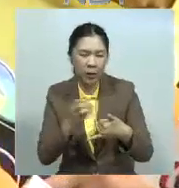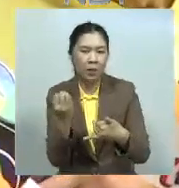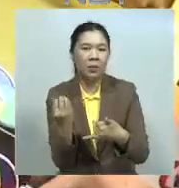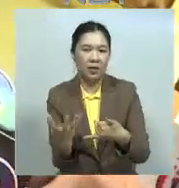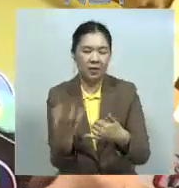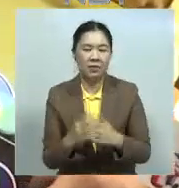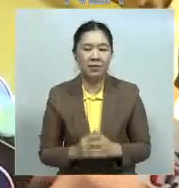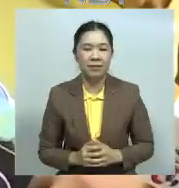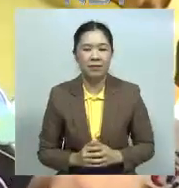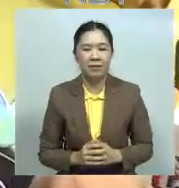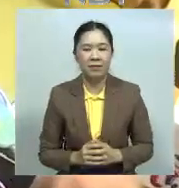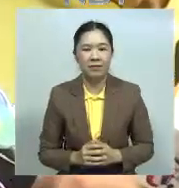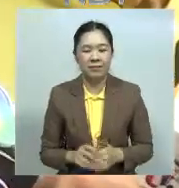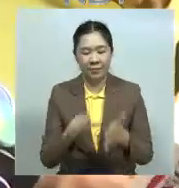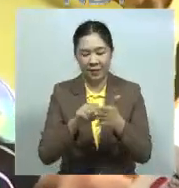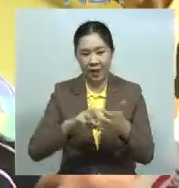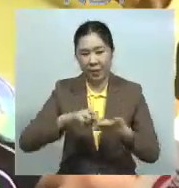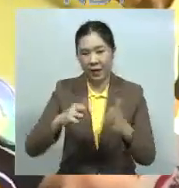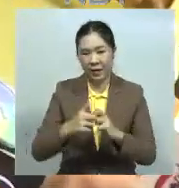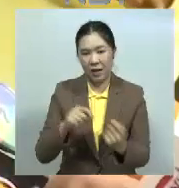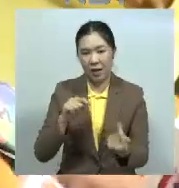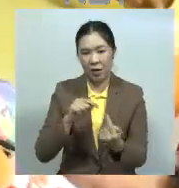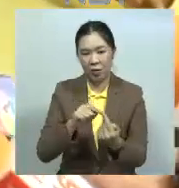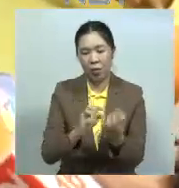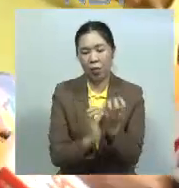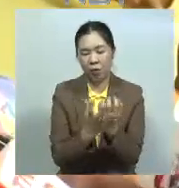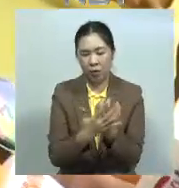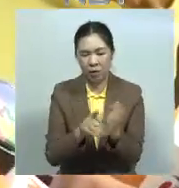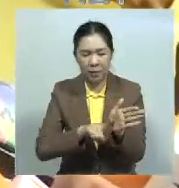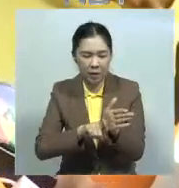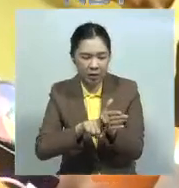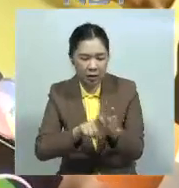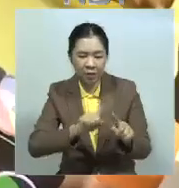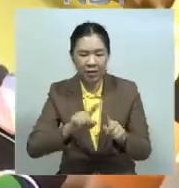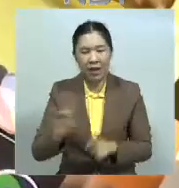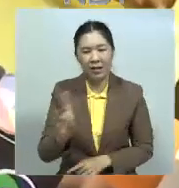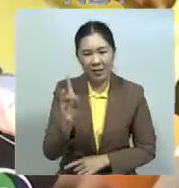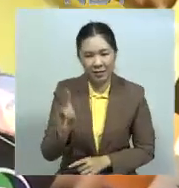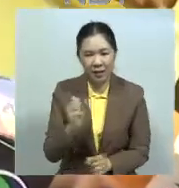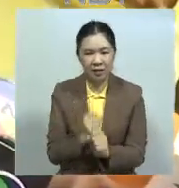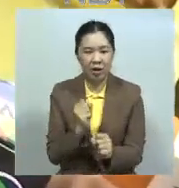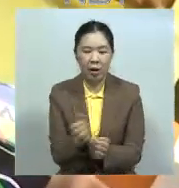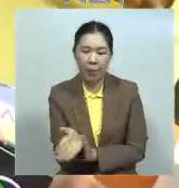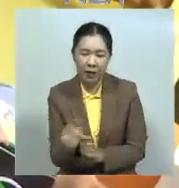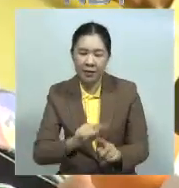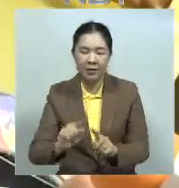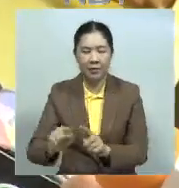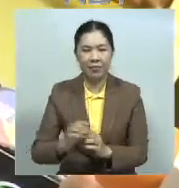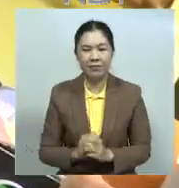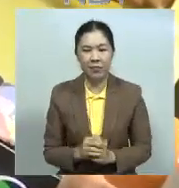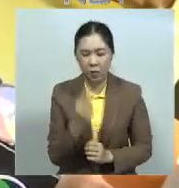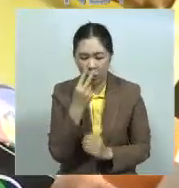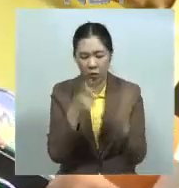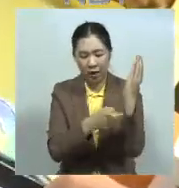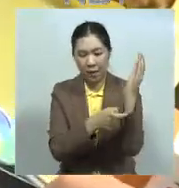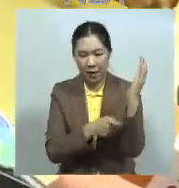นะคะแล้วก็จะเร่งแก้ปัญหาโรคระบาดพืชโรคระบาดสัตว์และปัญหาการทำประมงยืนยันนะคะว่าจะเห็นราคาย